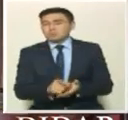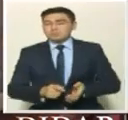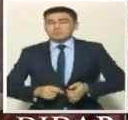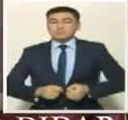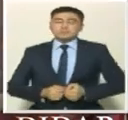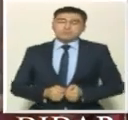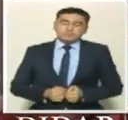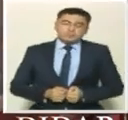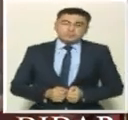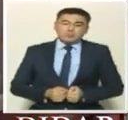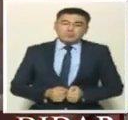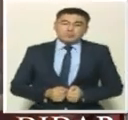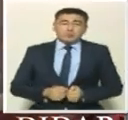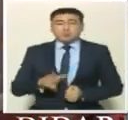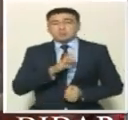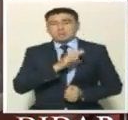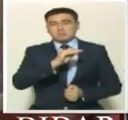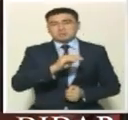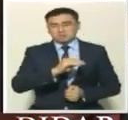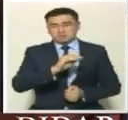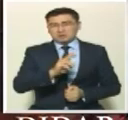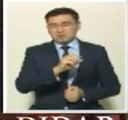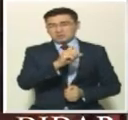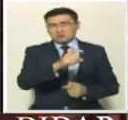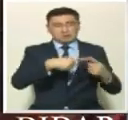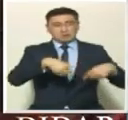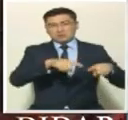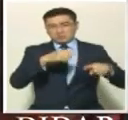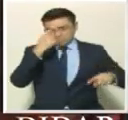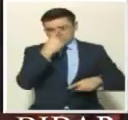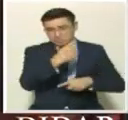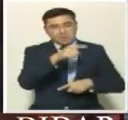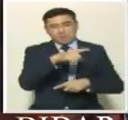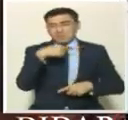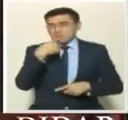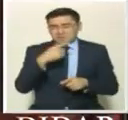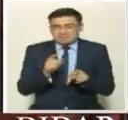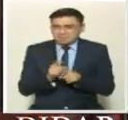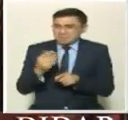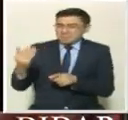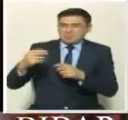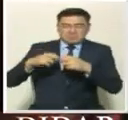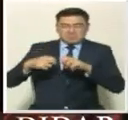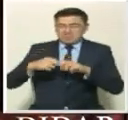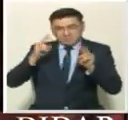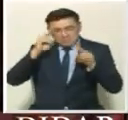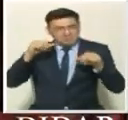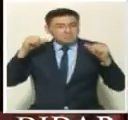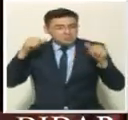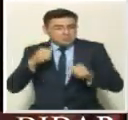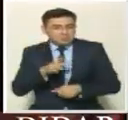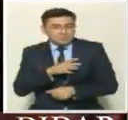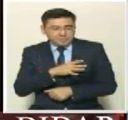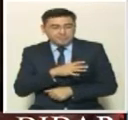жайын сұрап тұрғын үй инспекциясына хабарластық. Олар бұл жайттан хабардар болып, қызмет көрсетуші Асмер құрылыс мекемесі екенін атап өтті.